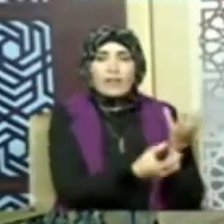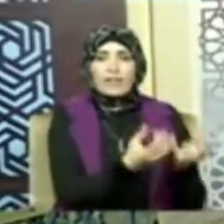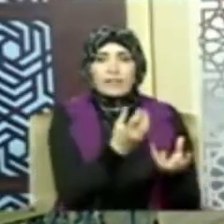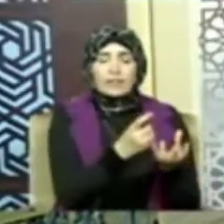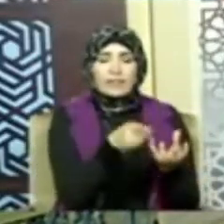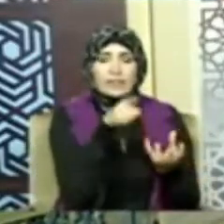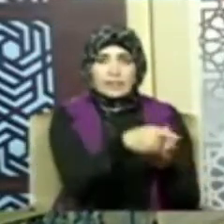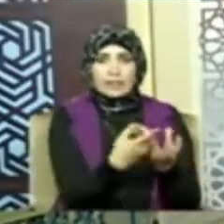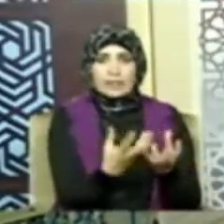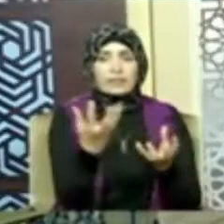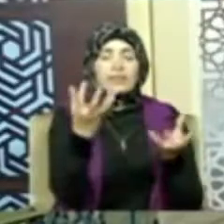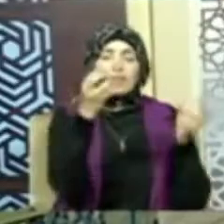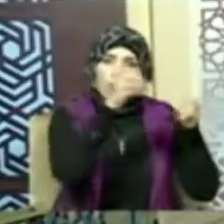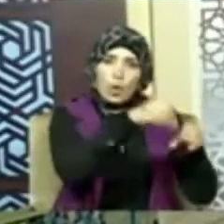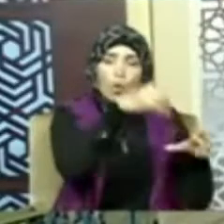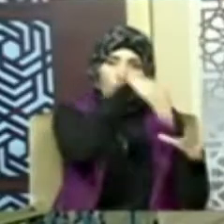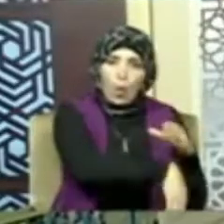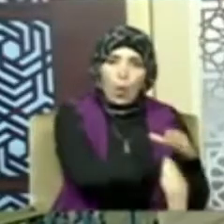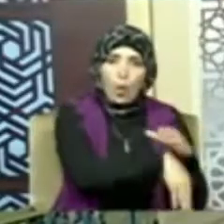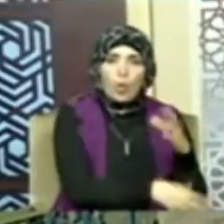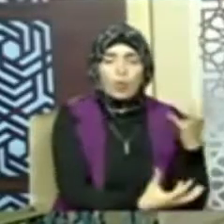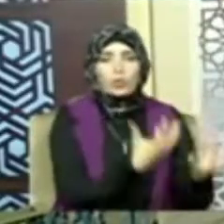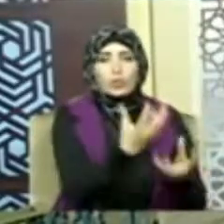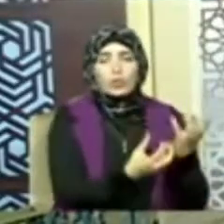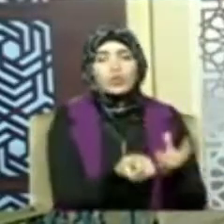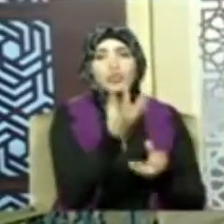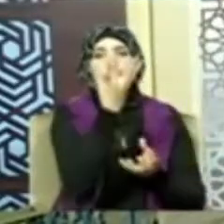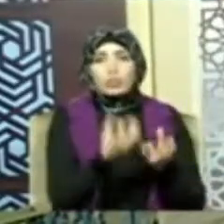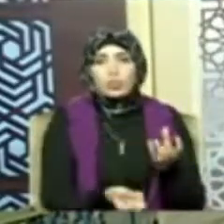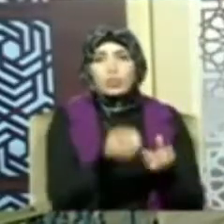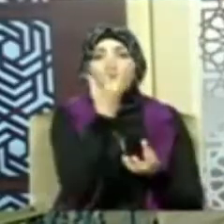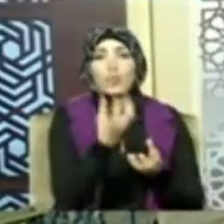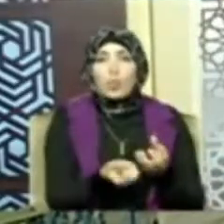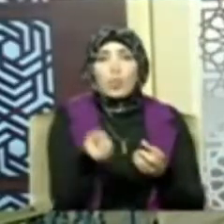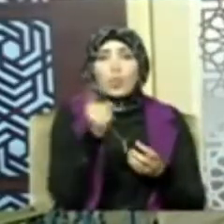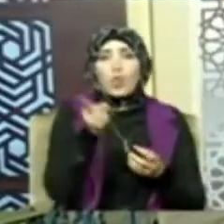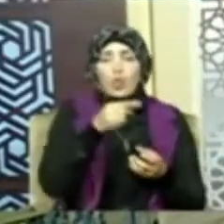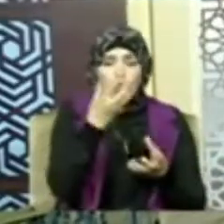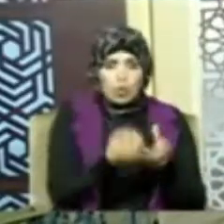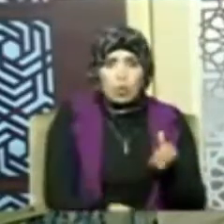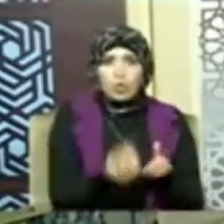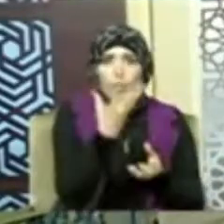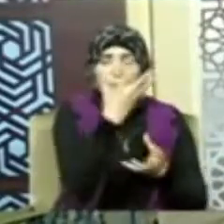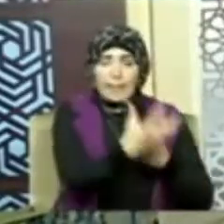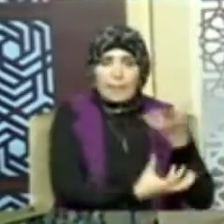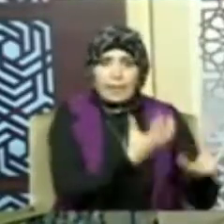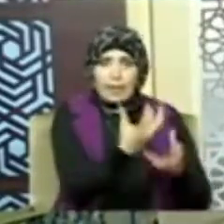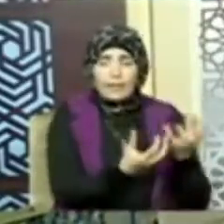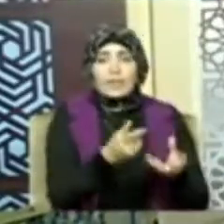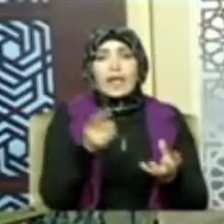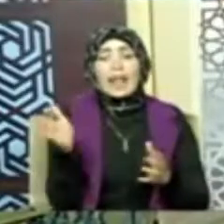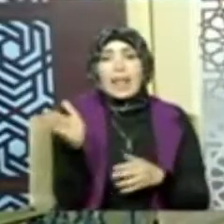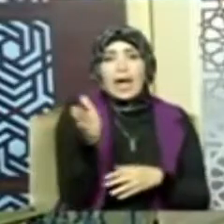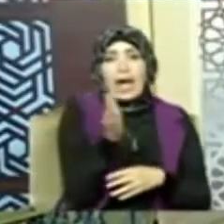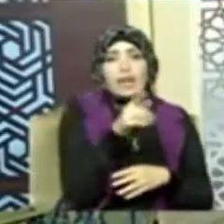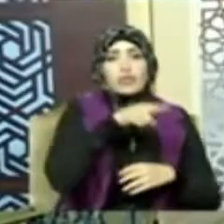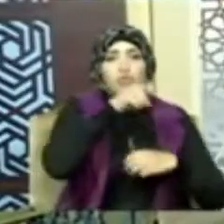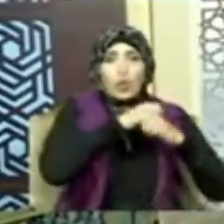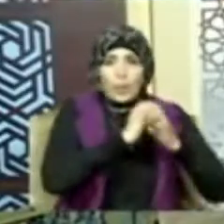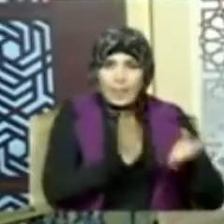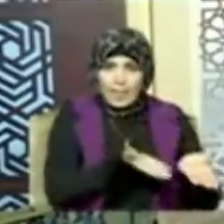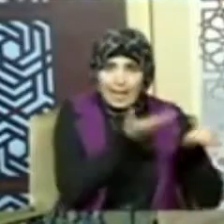عليها غدوا وعشيا، ويوم تقوم الساعة